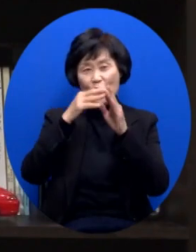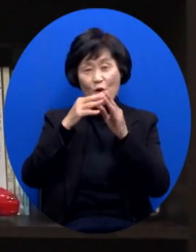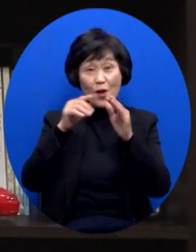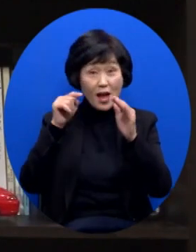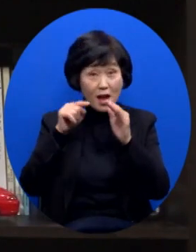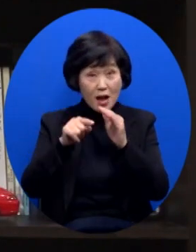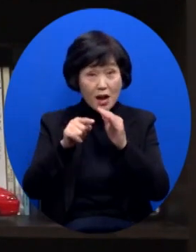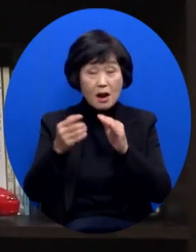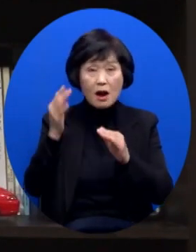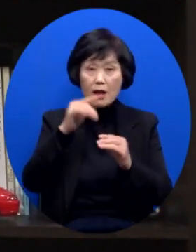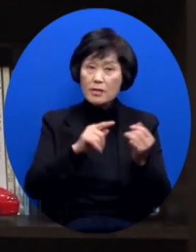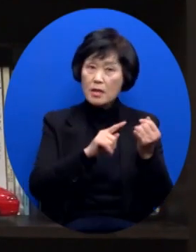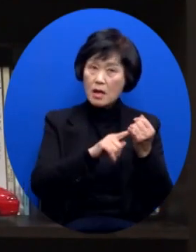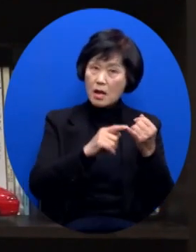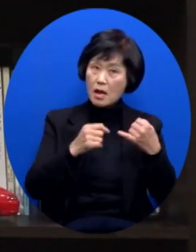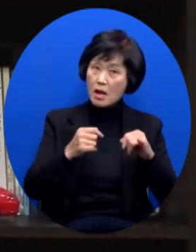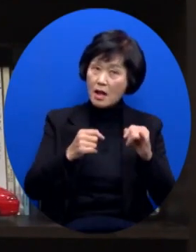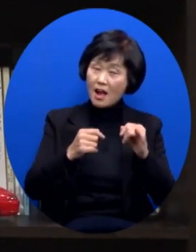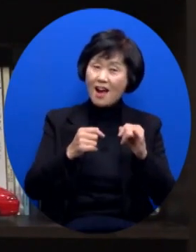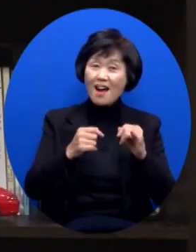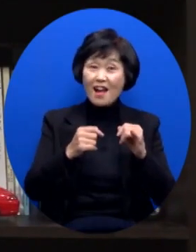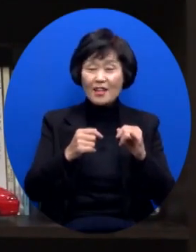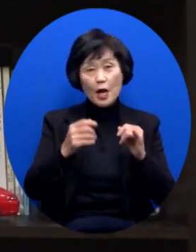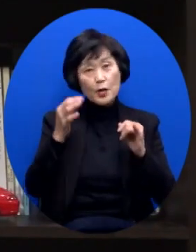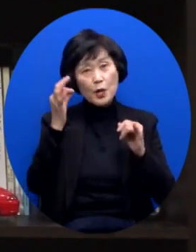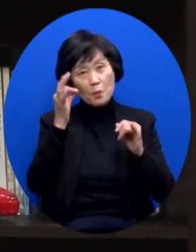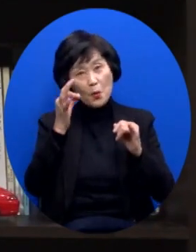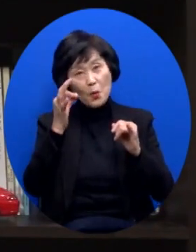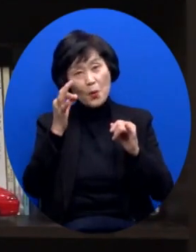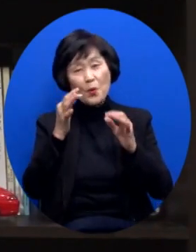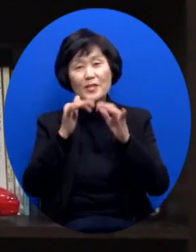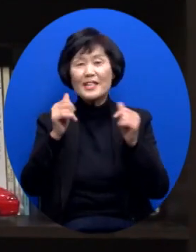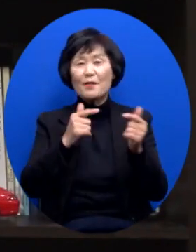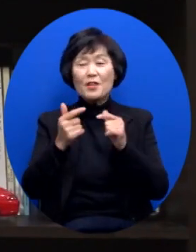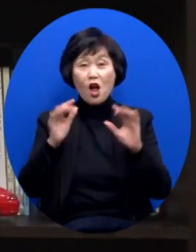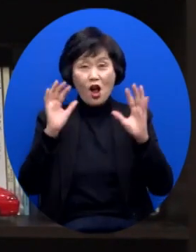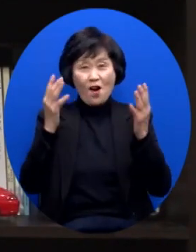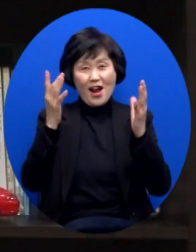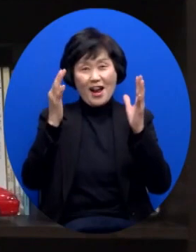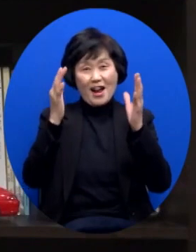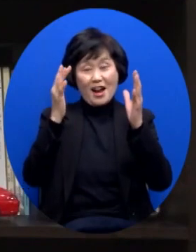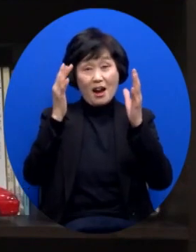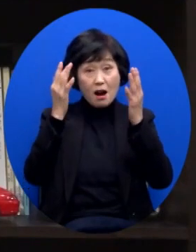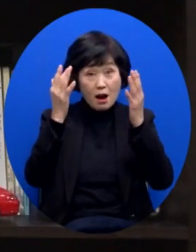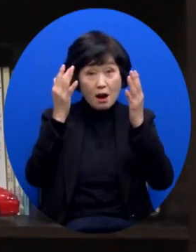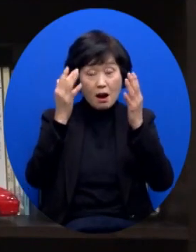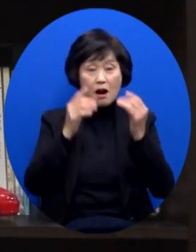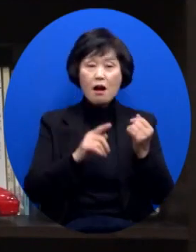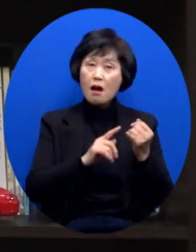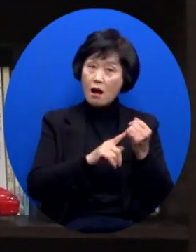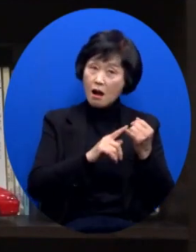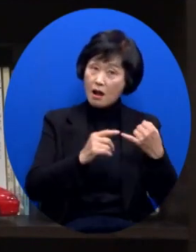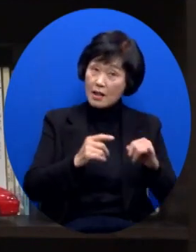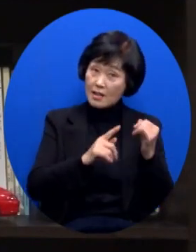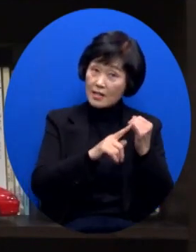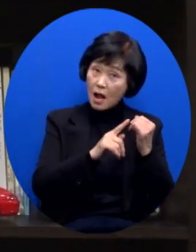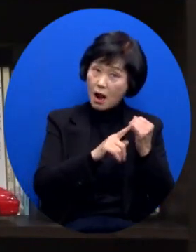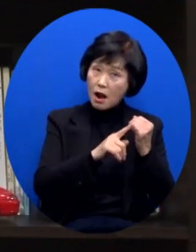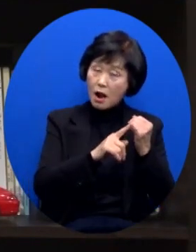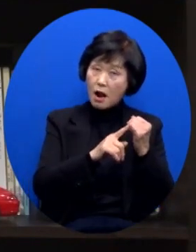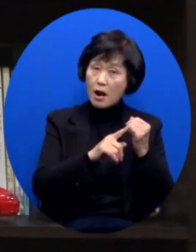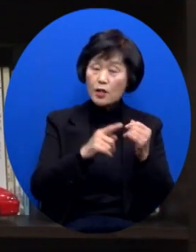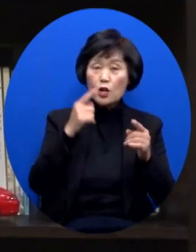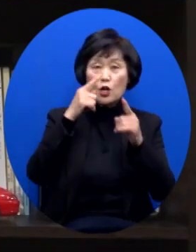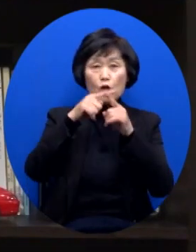교회를 갔는데 교회에서는 딸에 대해서 대환영을 했습니다. 그런데 첫날 교회에서 이 따님은